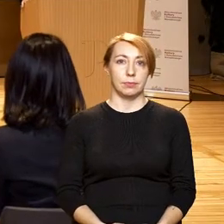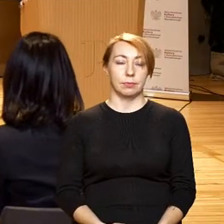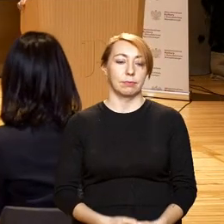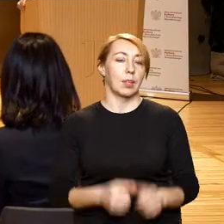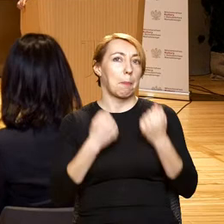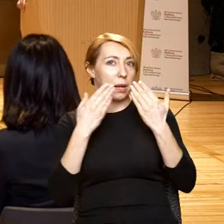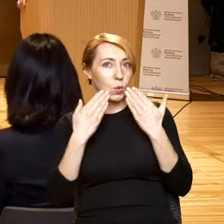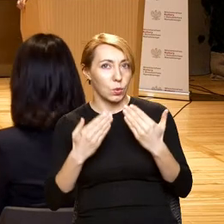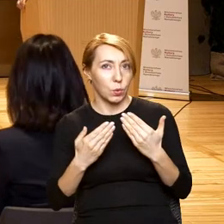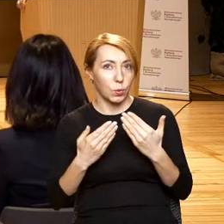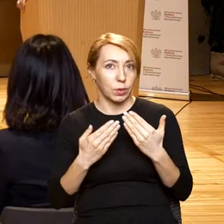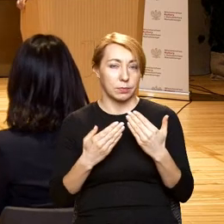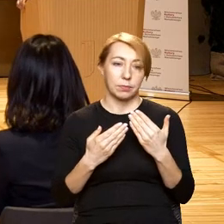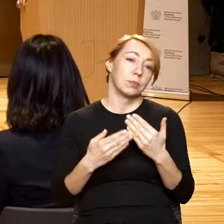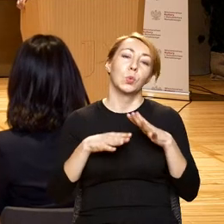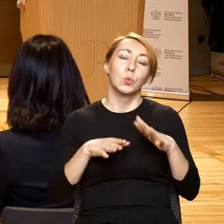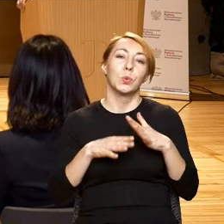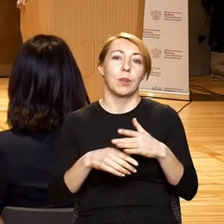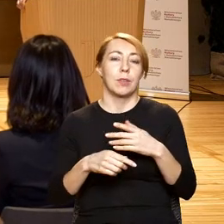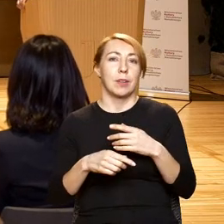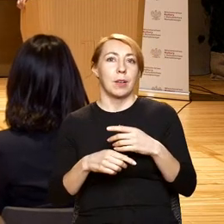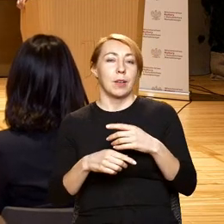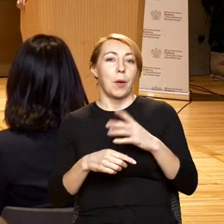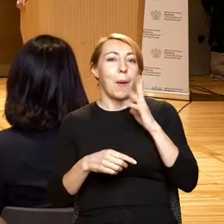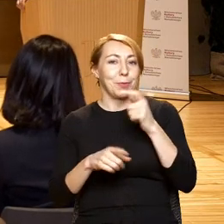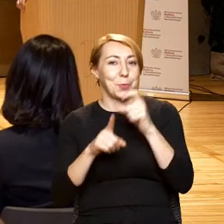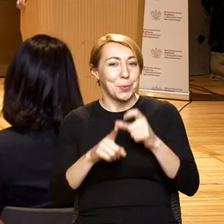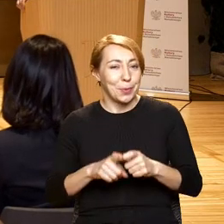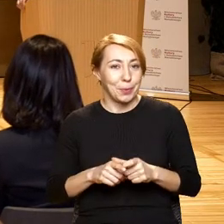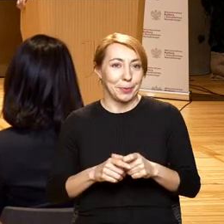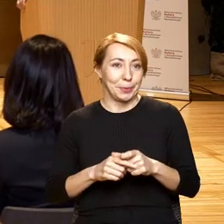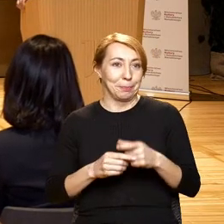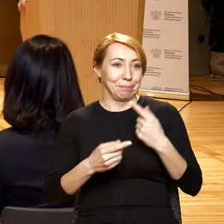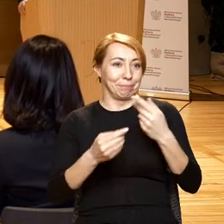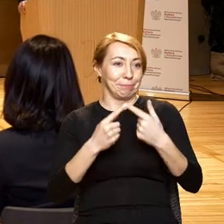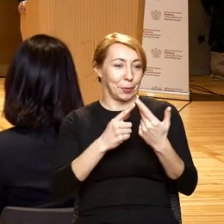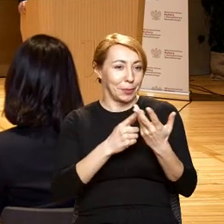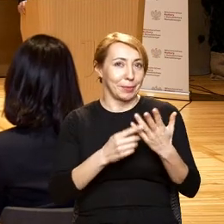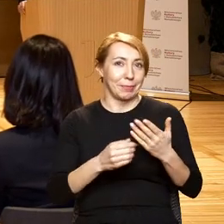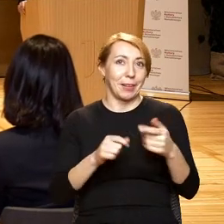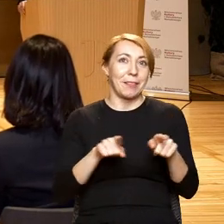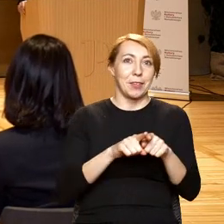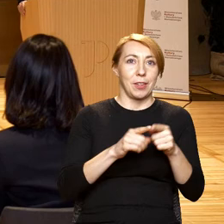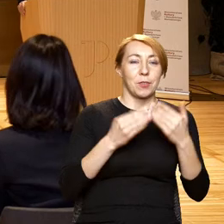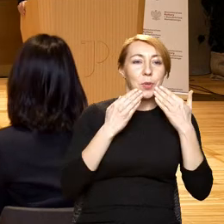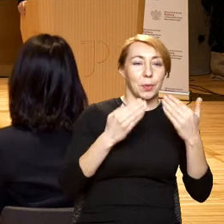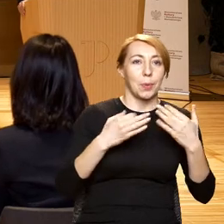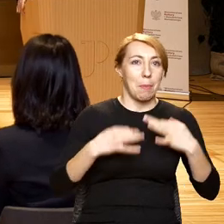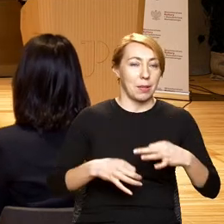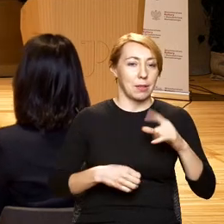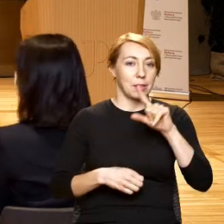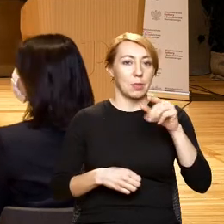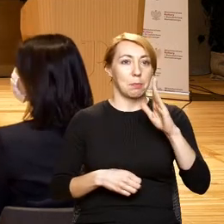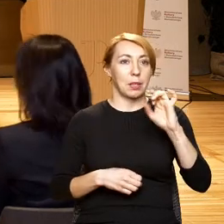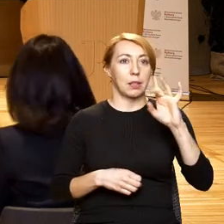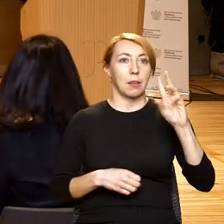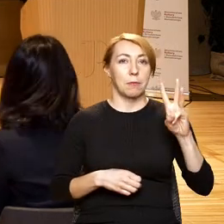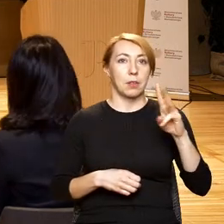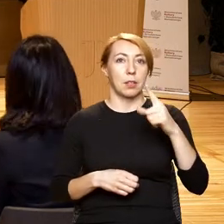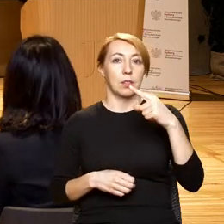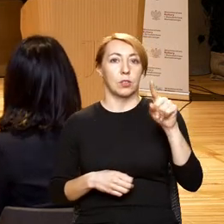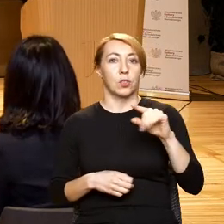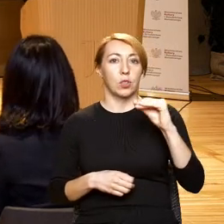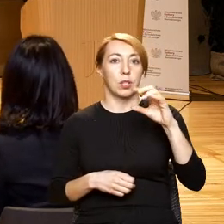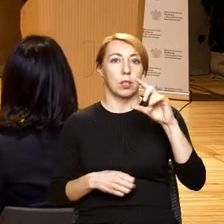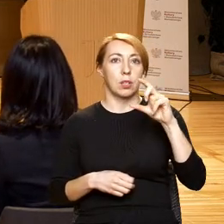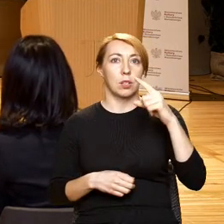Bardzo dziękuję. Tyle tu miłych słów padło pod moim adresem. Ja chcę bardzo serdecznie panu Zbigniewowi Dziedzicowi podziękować za po